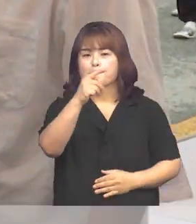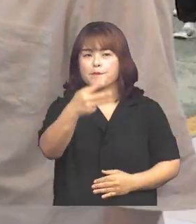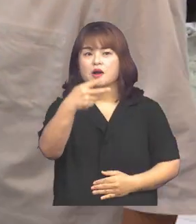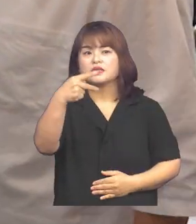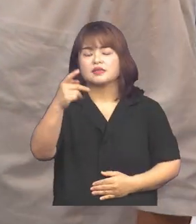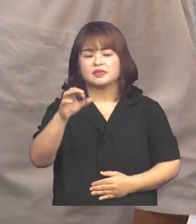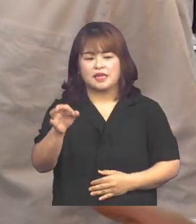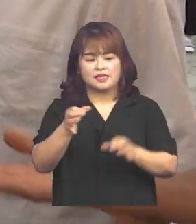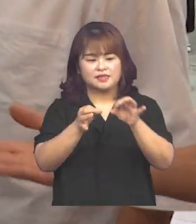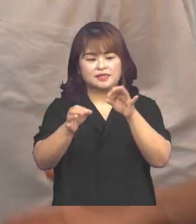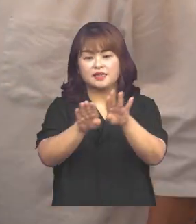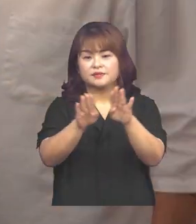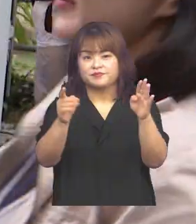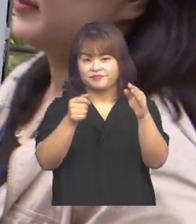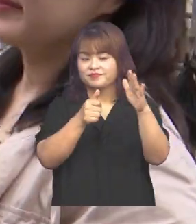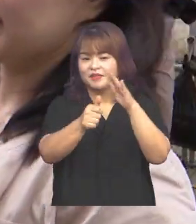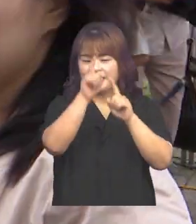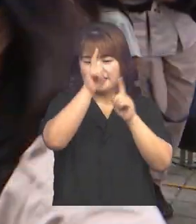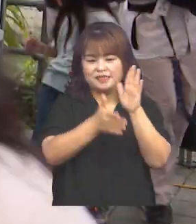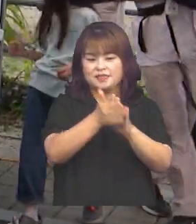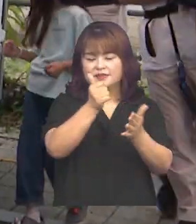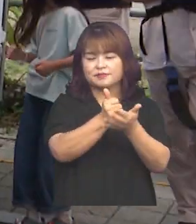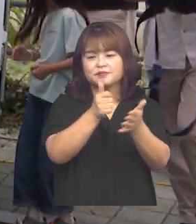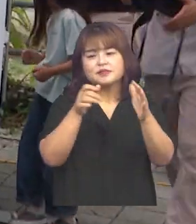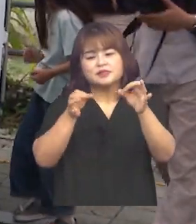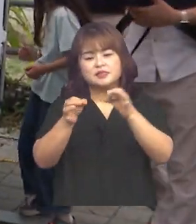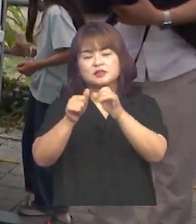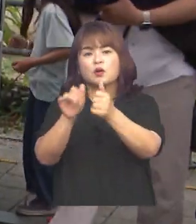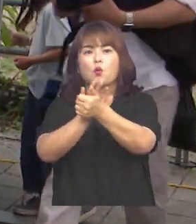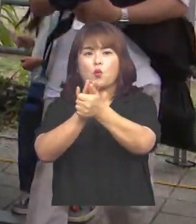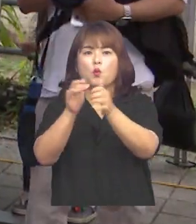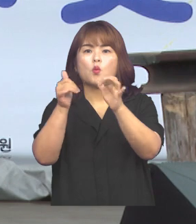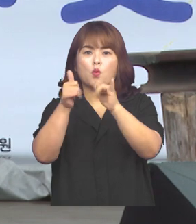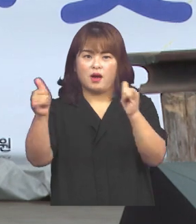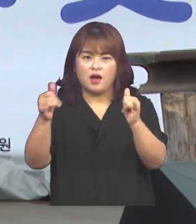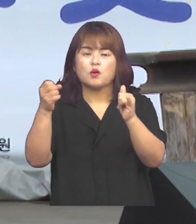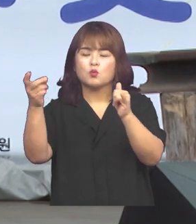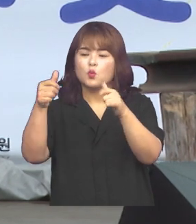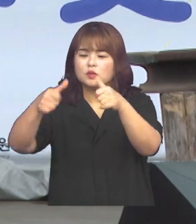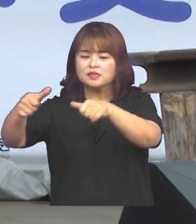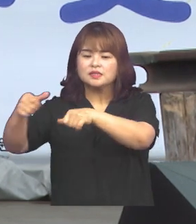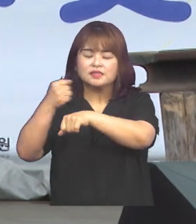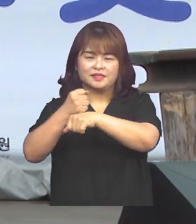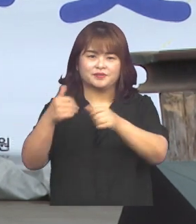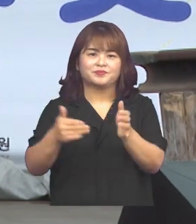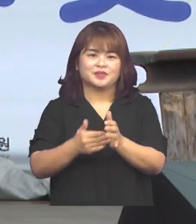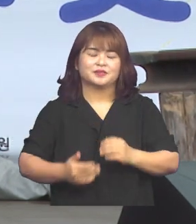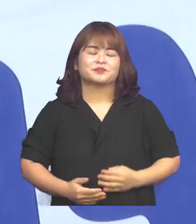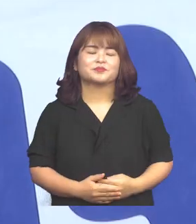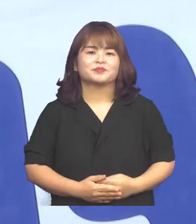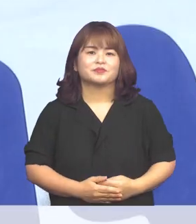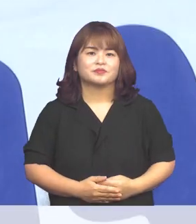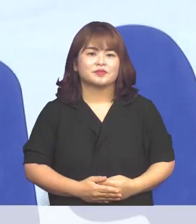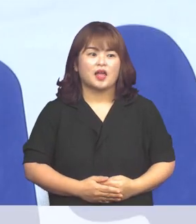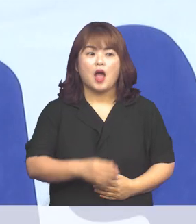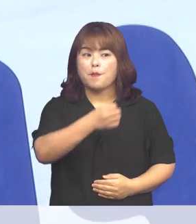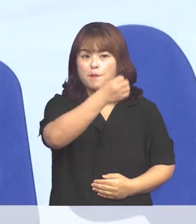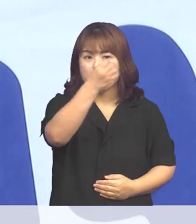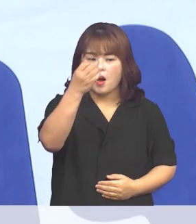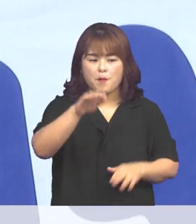이상일 용인특례시장도 참석해 상인들을 격려하고 시민들과 인사를 나눴습니다. 우리